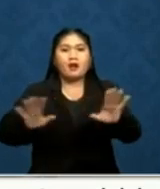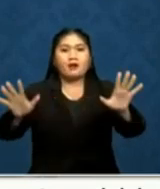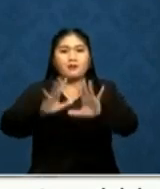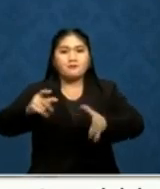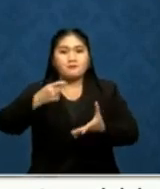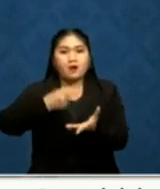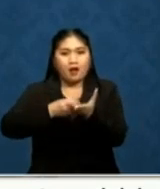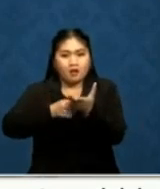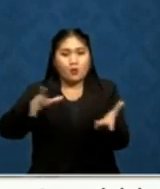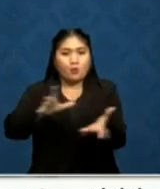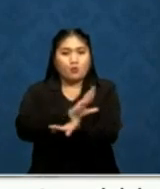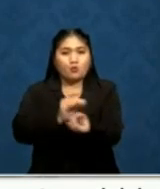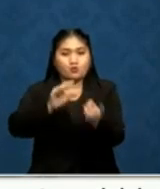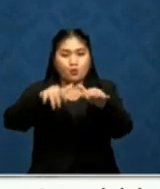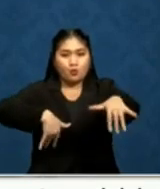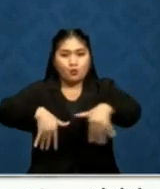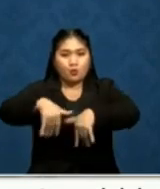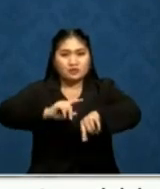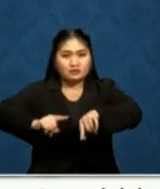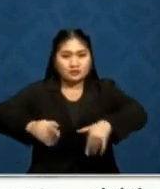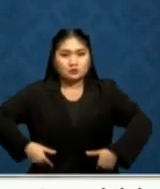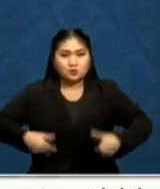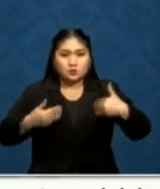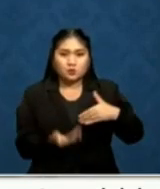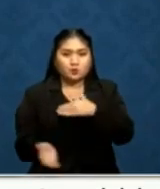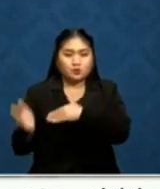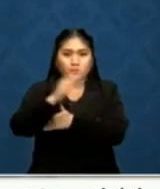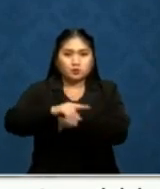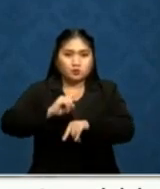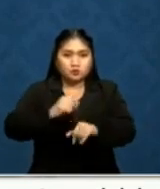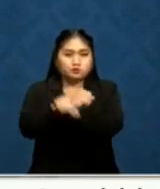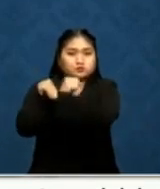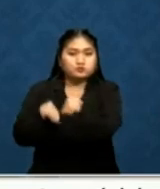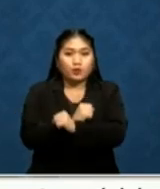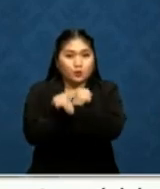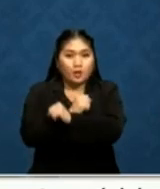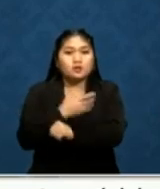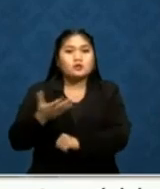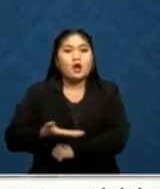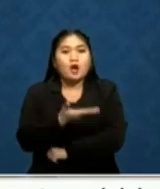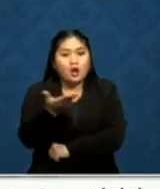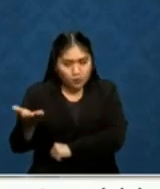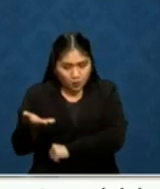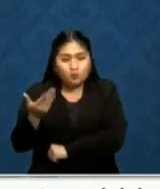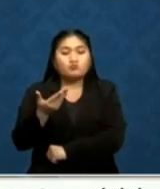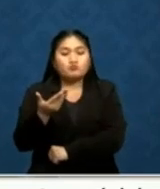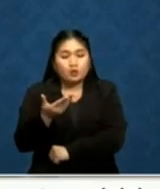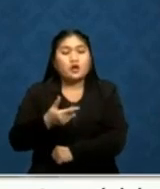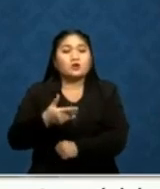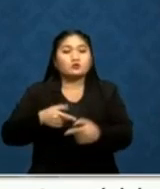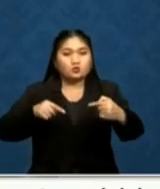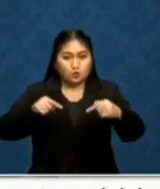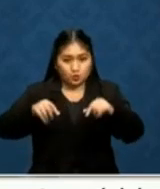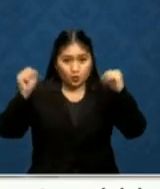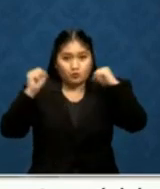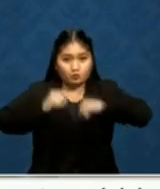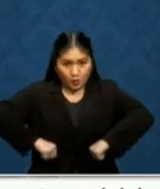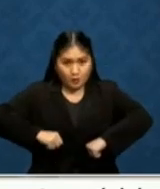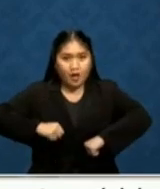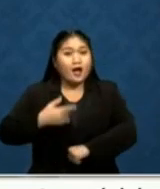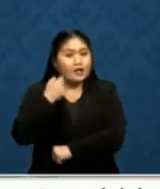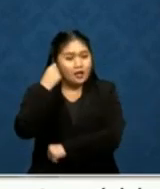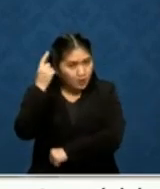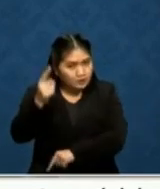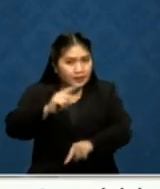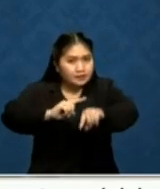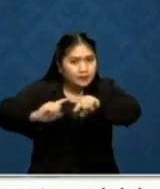คนในสังคมเนี่ยได้ใช้ชีวิตอย่างปลอดภัยก็อยากชวนทุกท่านช่วยกันผ่านร่างกฎหมายฉบับนี้และช่วยเข้าใจบริบท